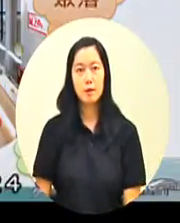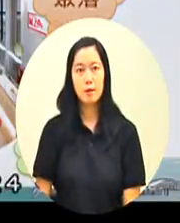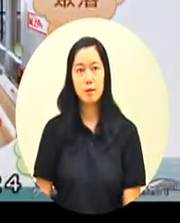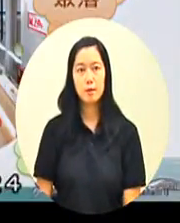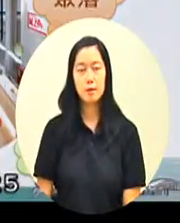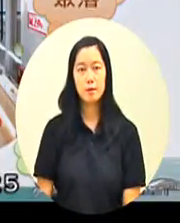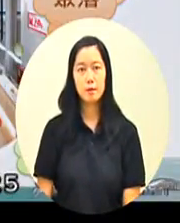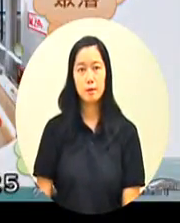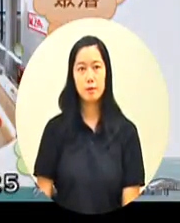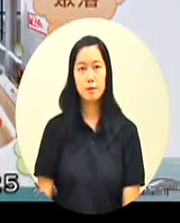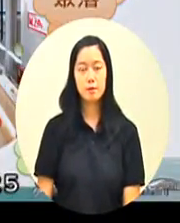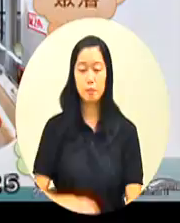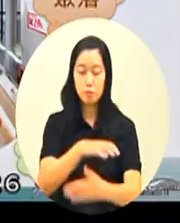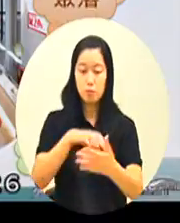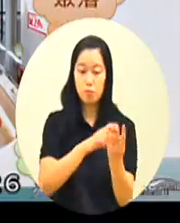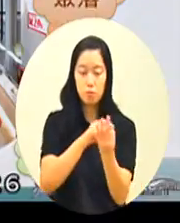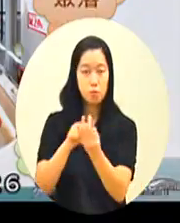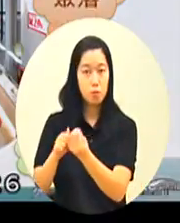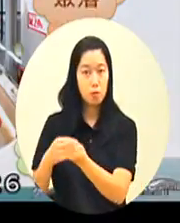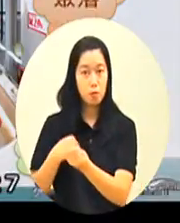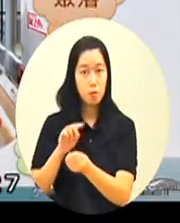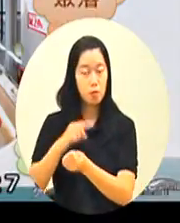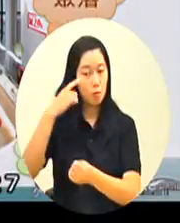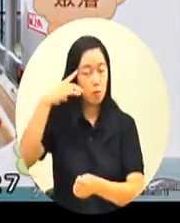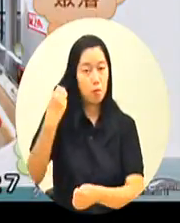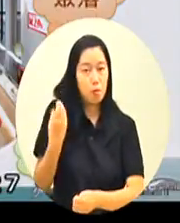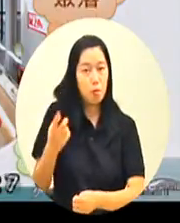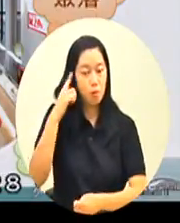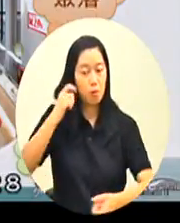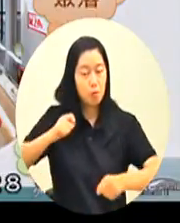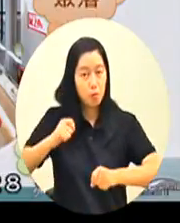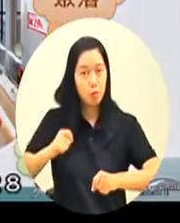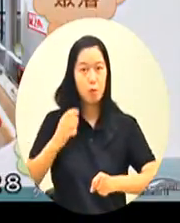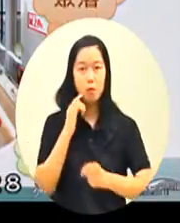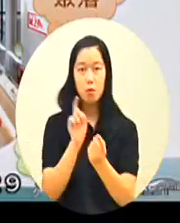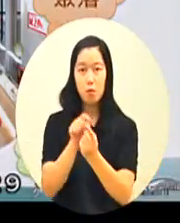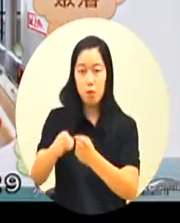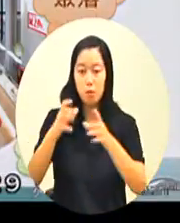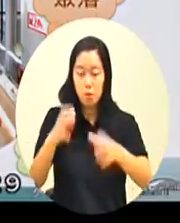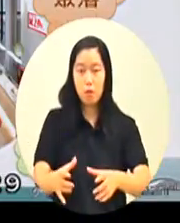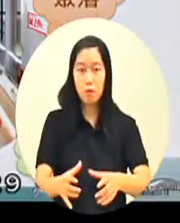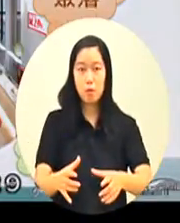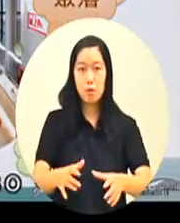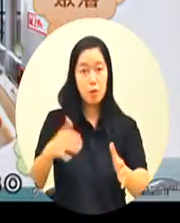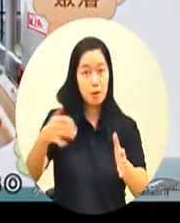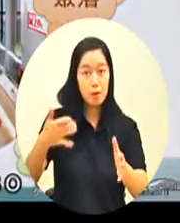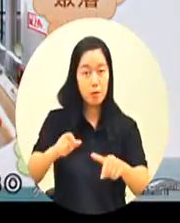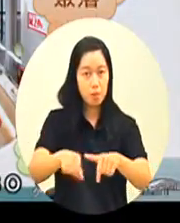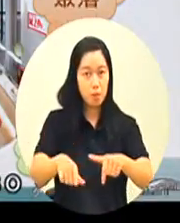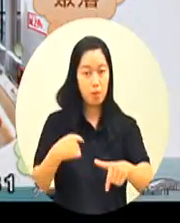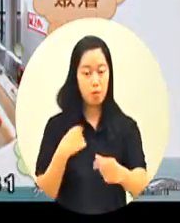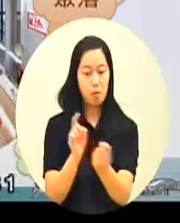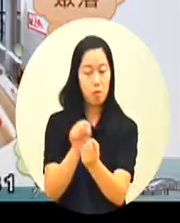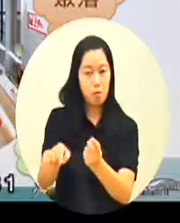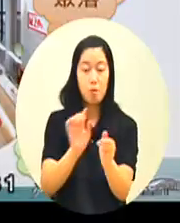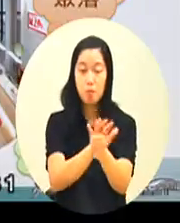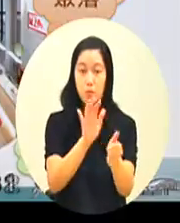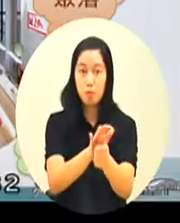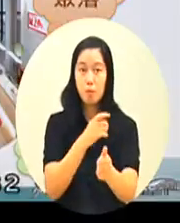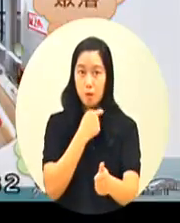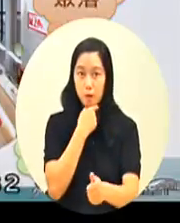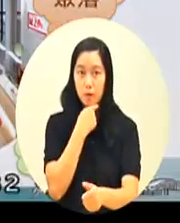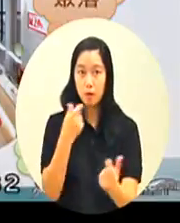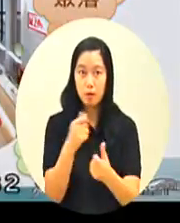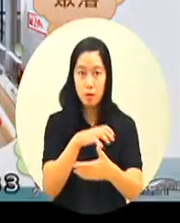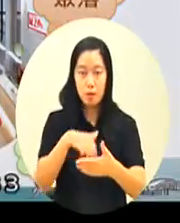几个事情呢，我们会在创新政策上面对于还没有成立公司的一些新创团队有一些协助哦，包括